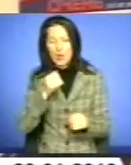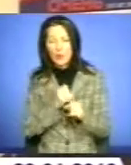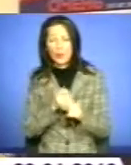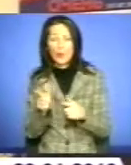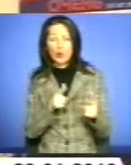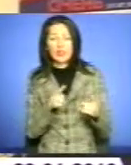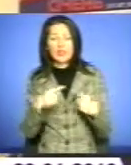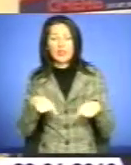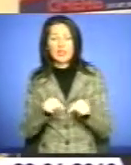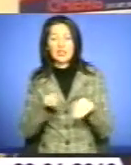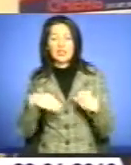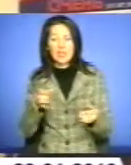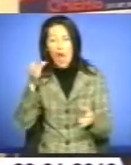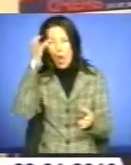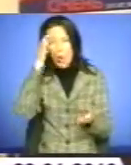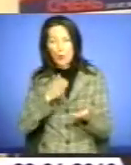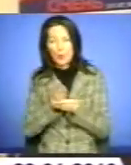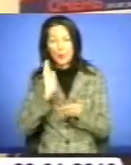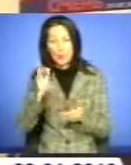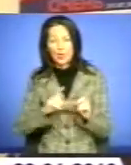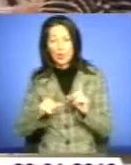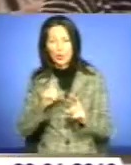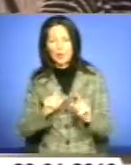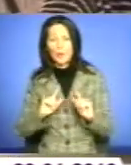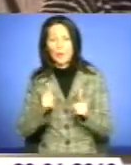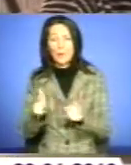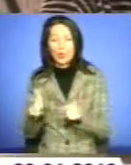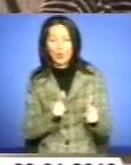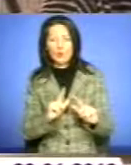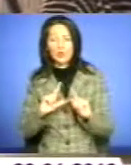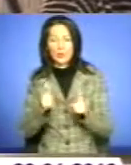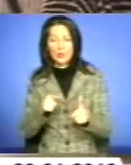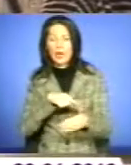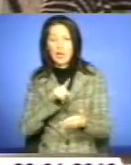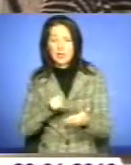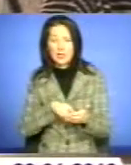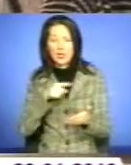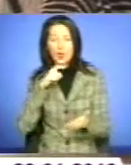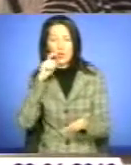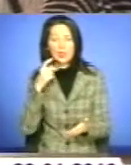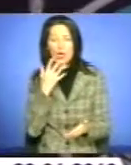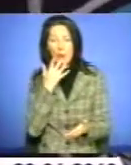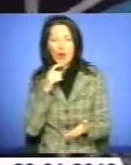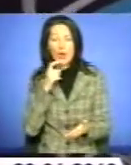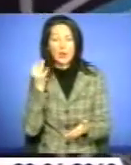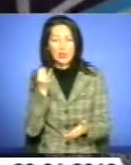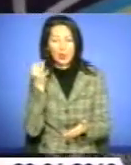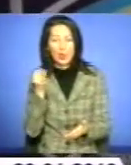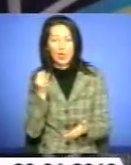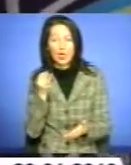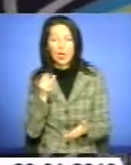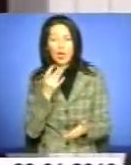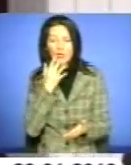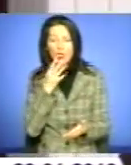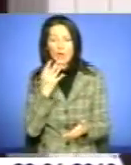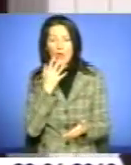освітніх послуг майбутнім абітурієнтам у підготовці до вступних тестувань з української мови та літератури, історії України, іноземної мови та